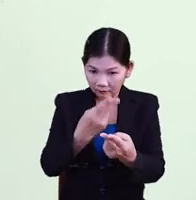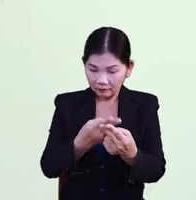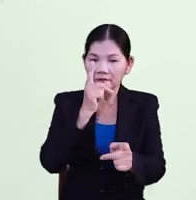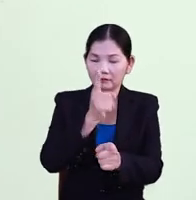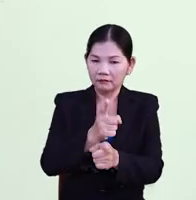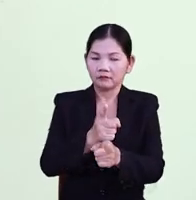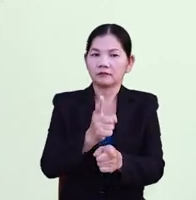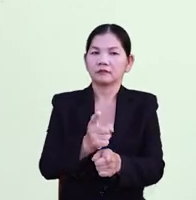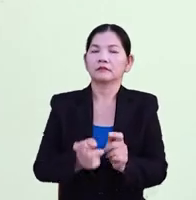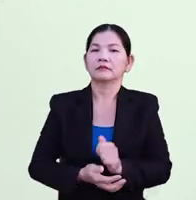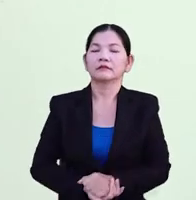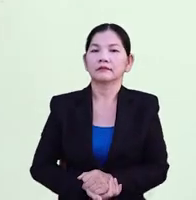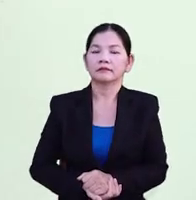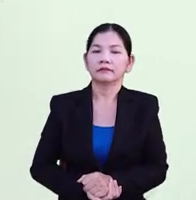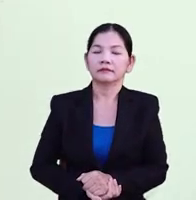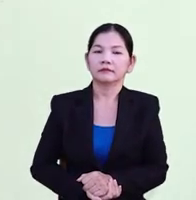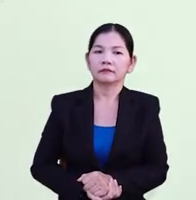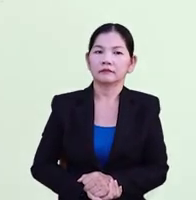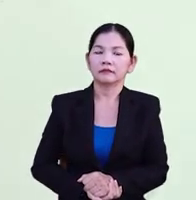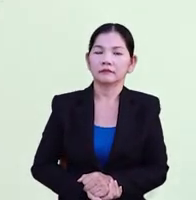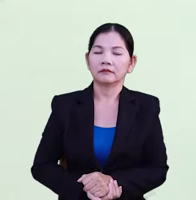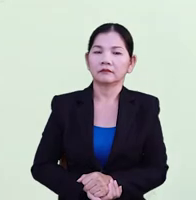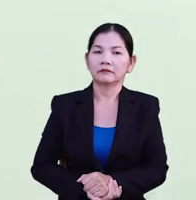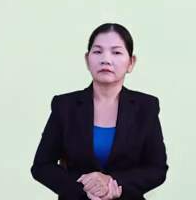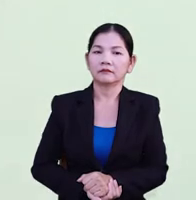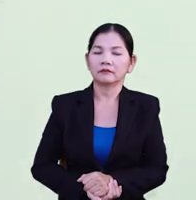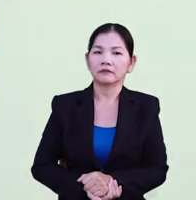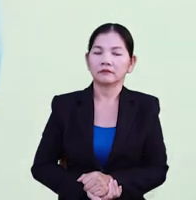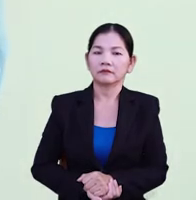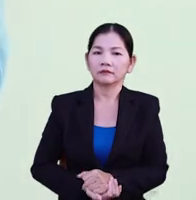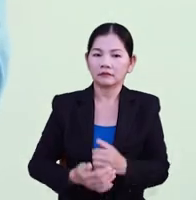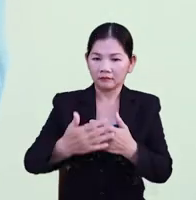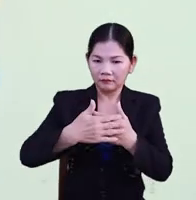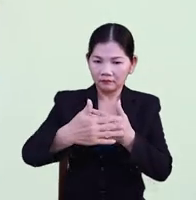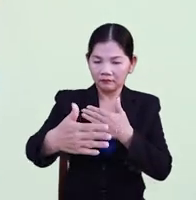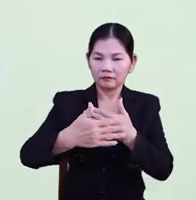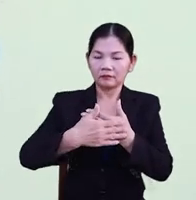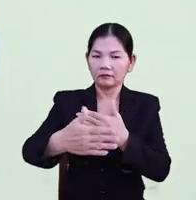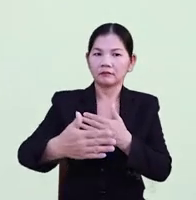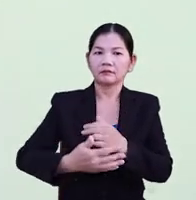ត្រឹមត្រូវដែរឬទេតោះចាមួនដែលនៅមុខគឺ